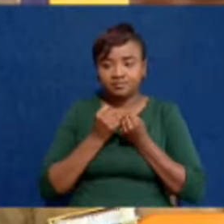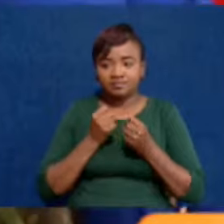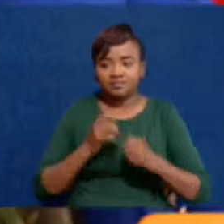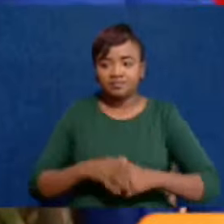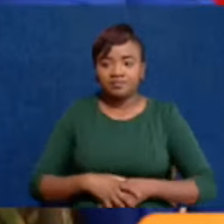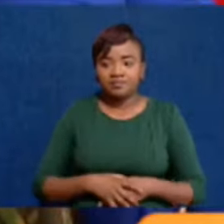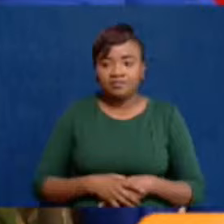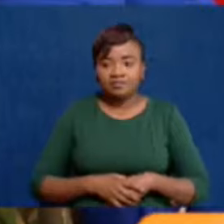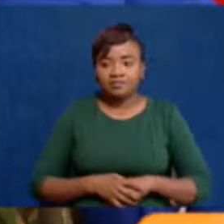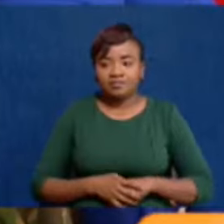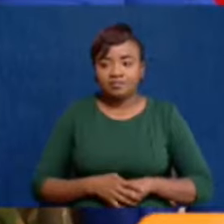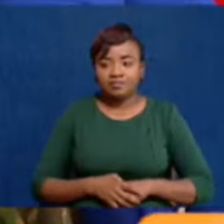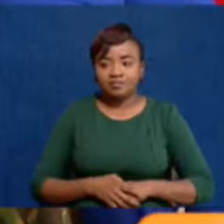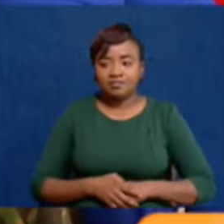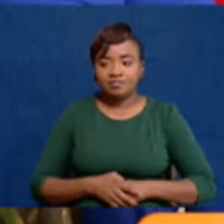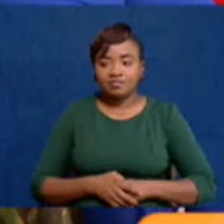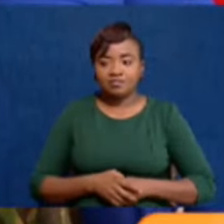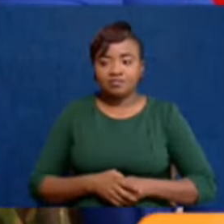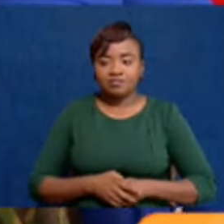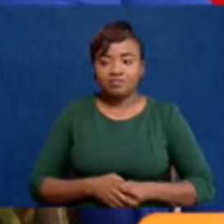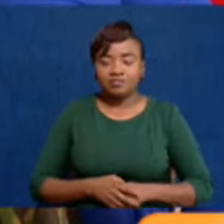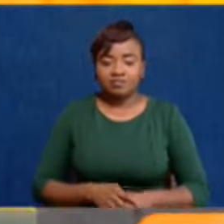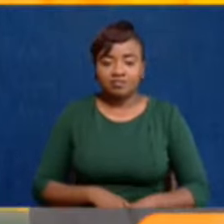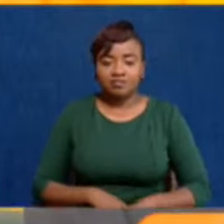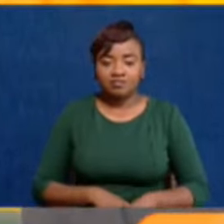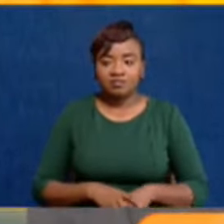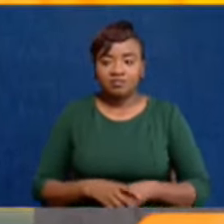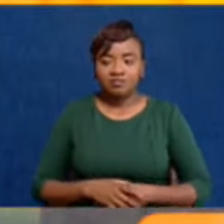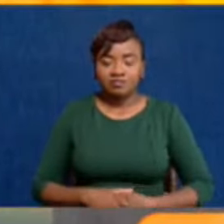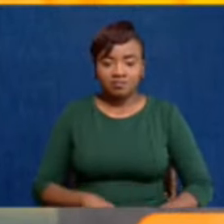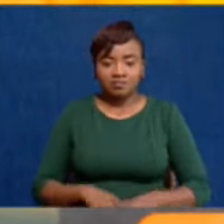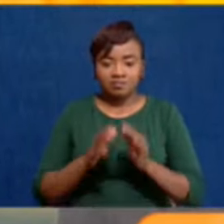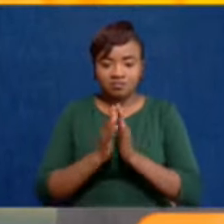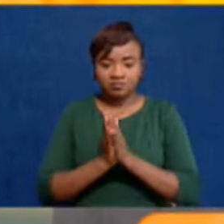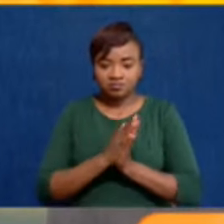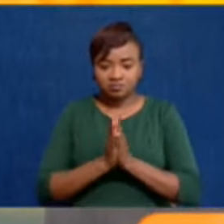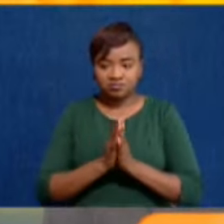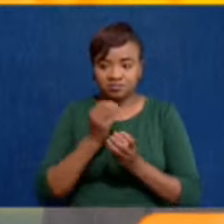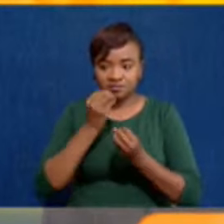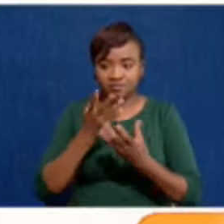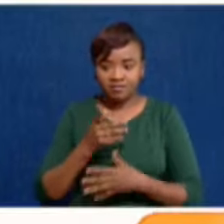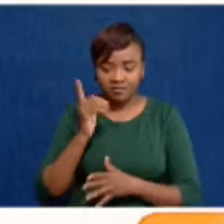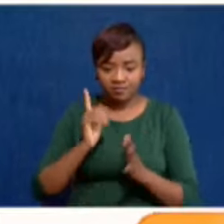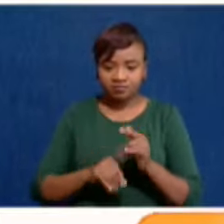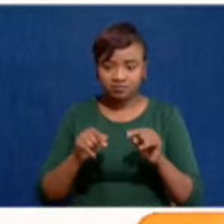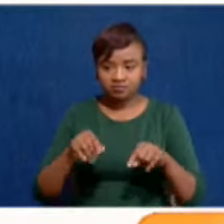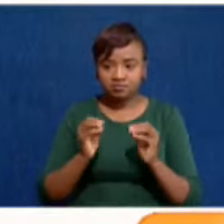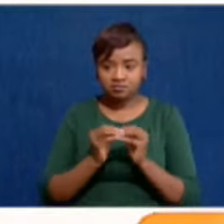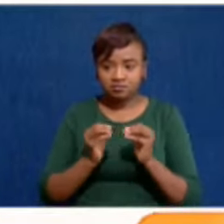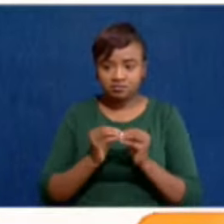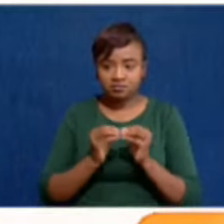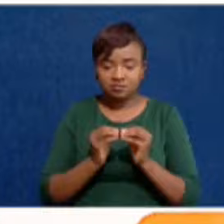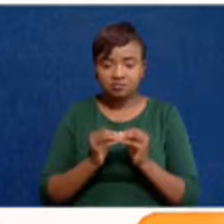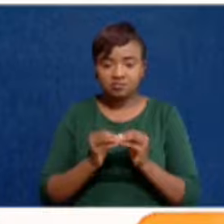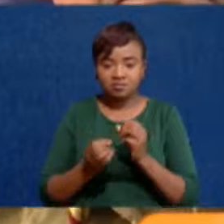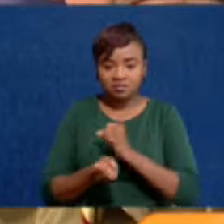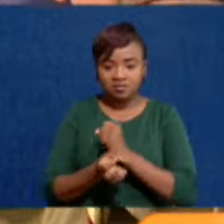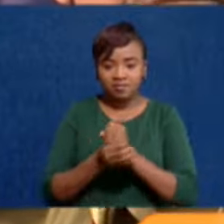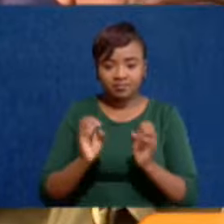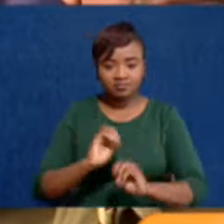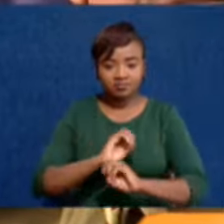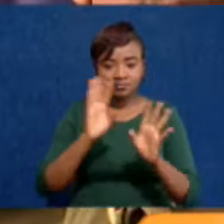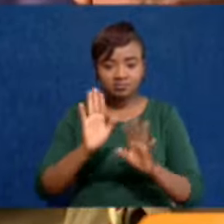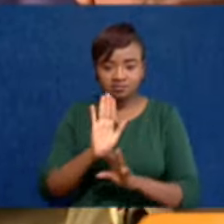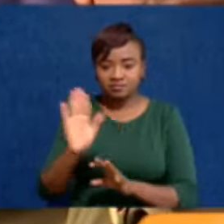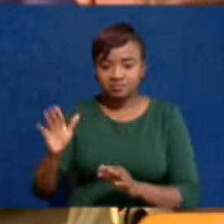times. Duru zikiarifu kuwa mkutano wa leo pia ulilenga kuweka bayana changamoto zinazowakumba maafisa hawa wakuu